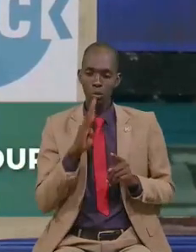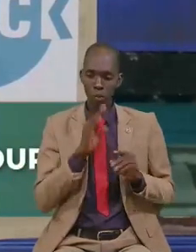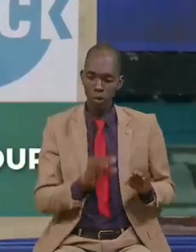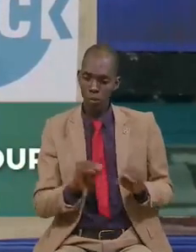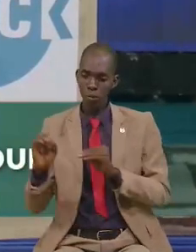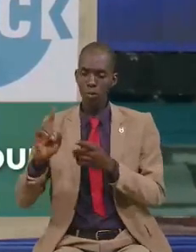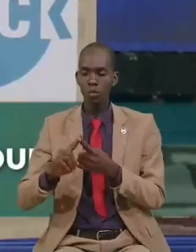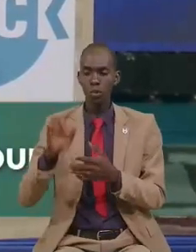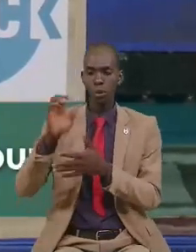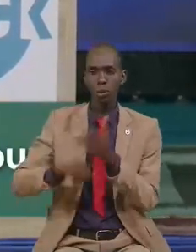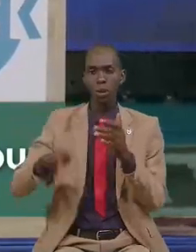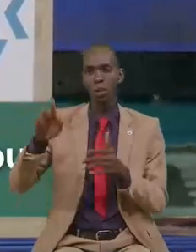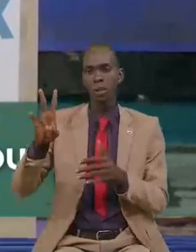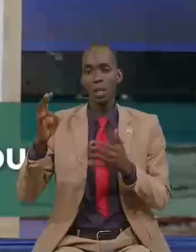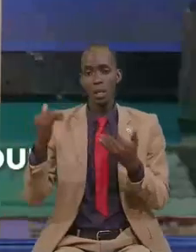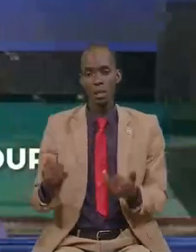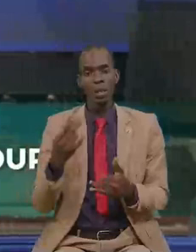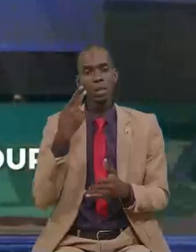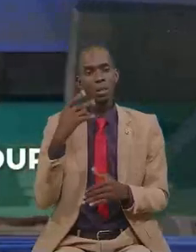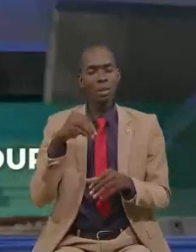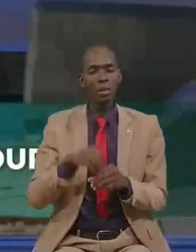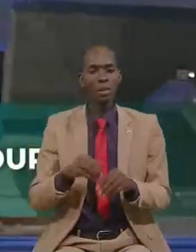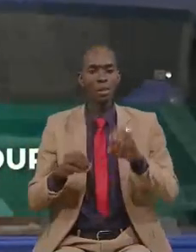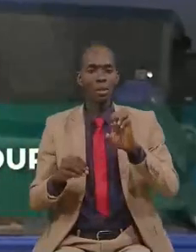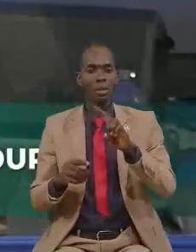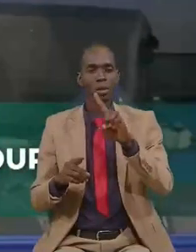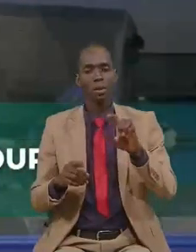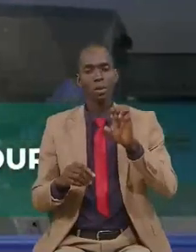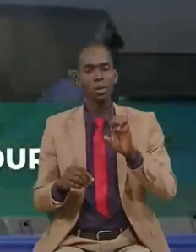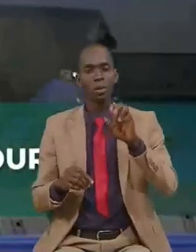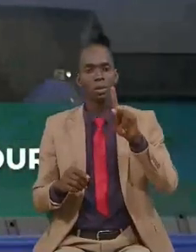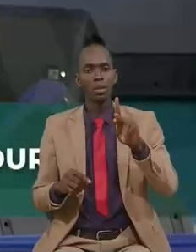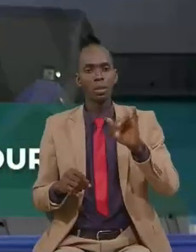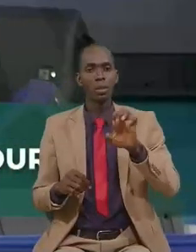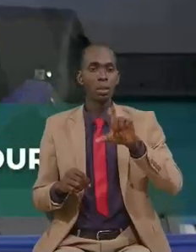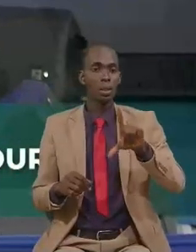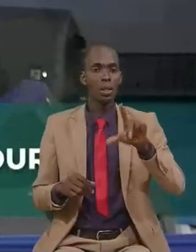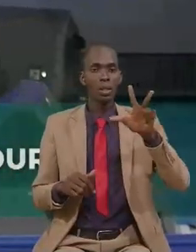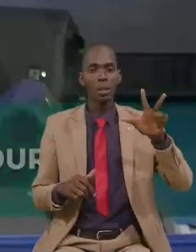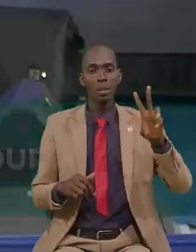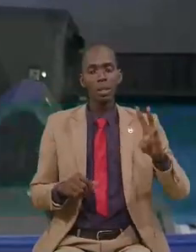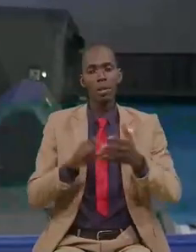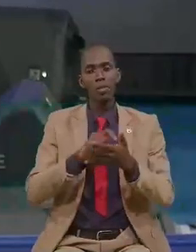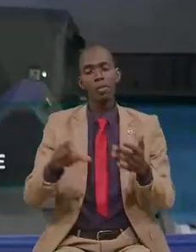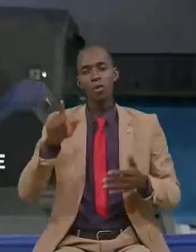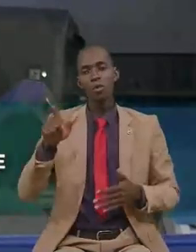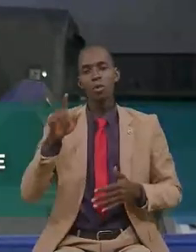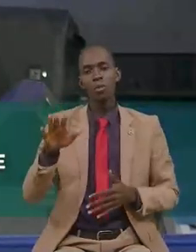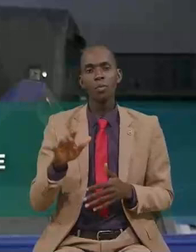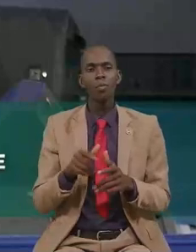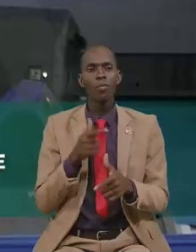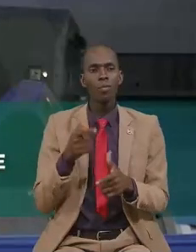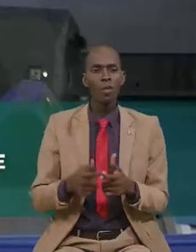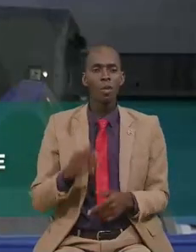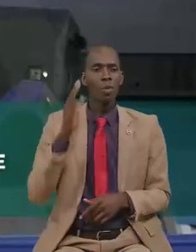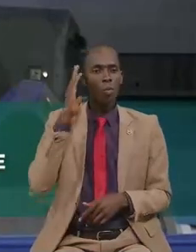37. Voyons cela, chapitre 36 d'Ézéchiel, lisons à partir du verset 25. « Je répandrai sur